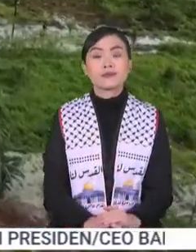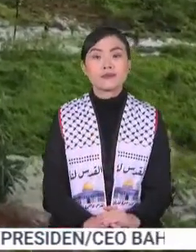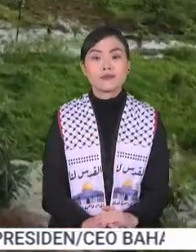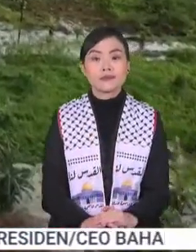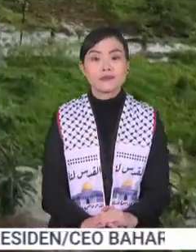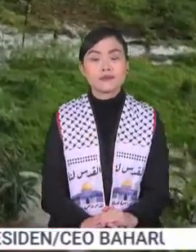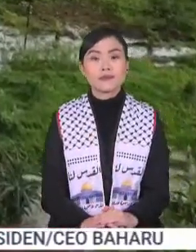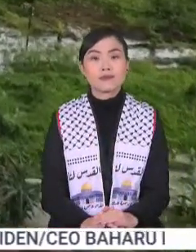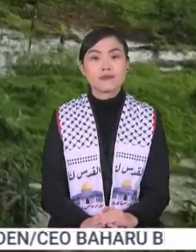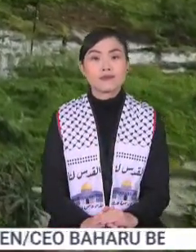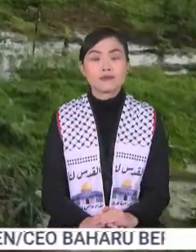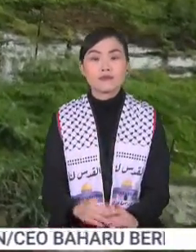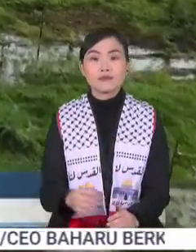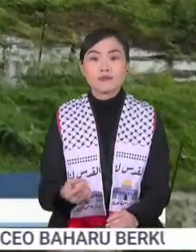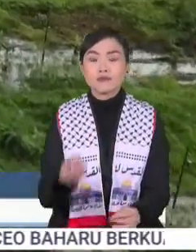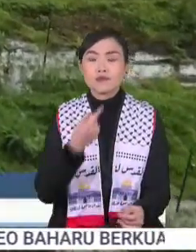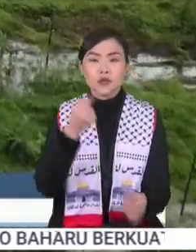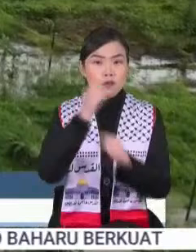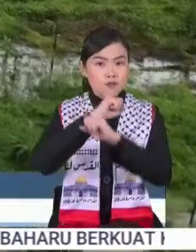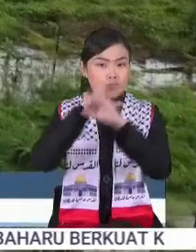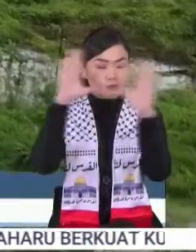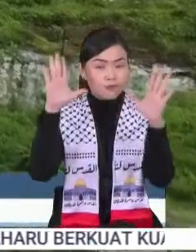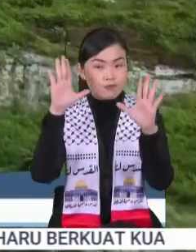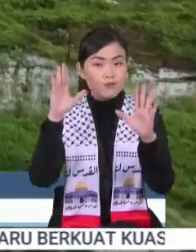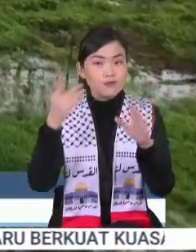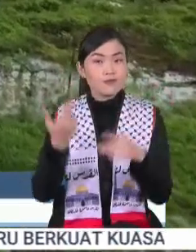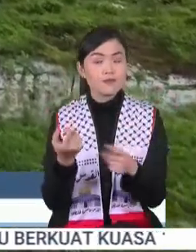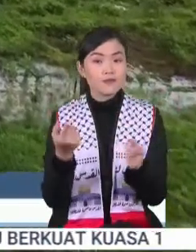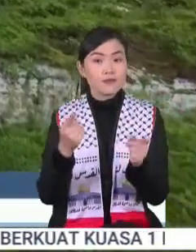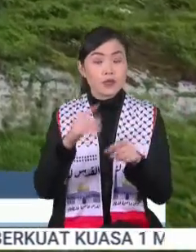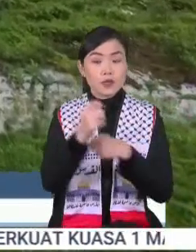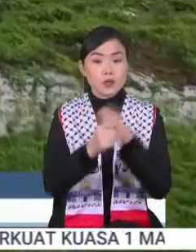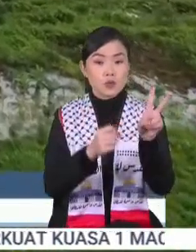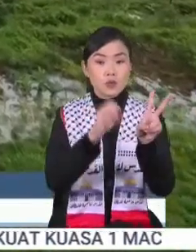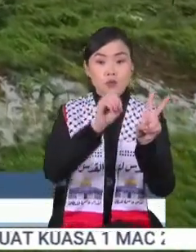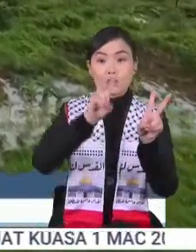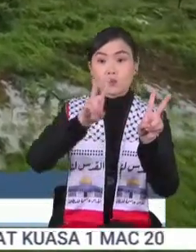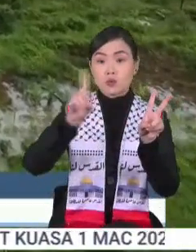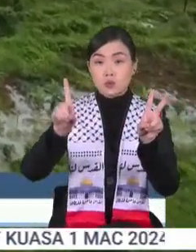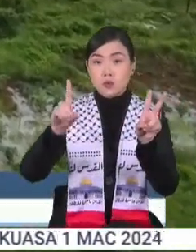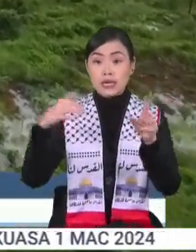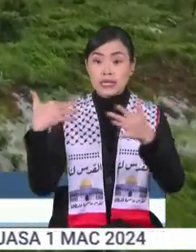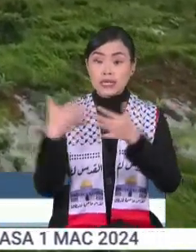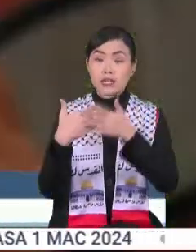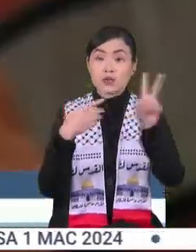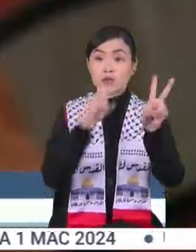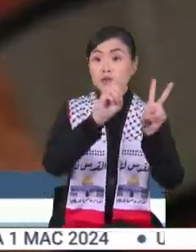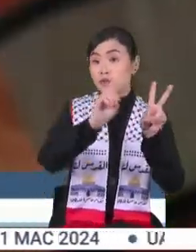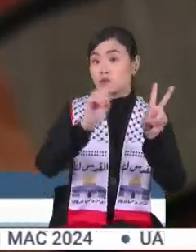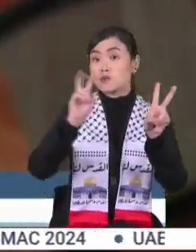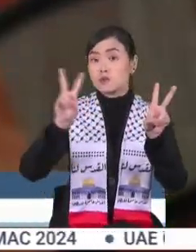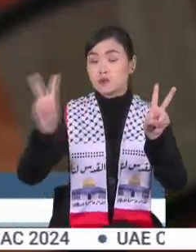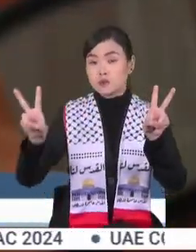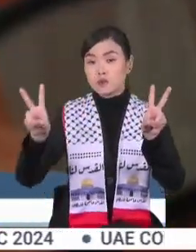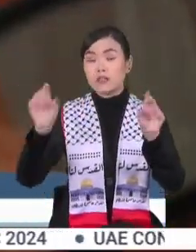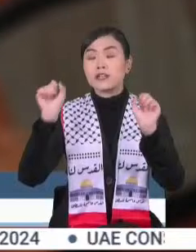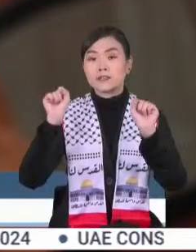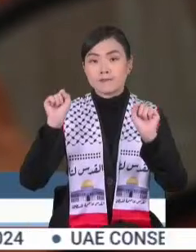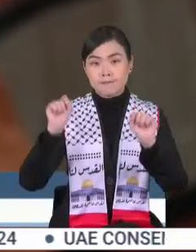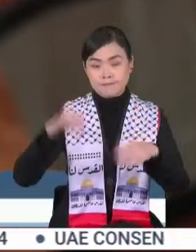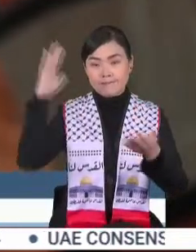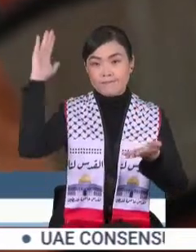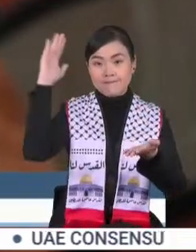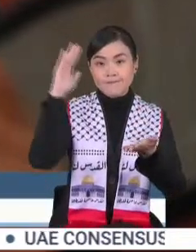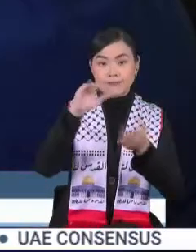teratur jelasnya Berdasarkan pengamatan dari kes 2021 hingga 2022 akan dapat mengurangkan